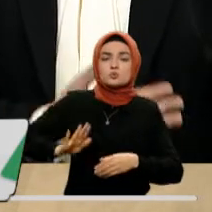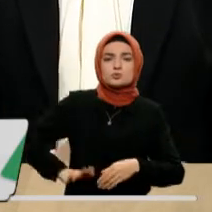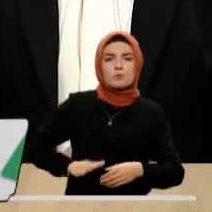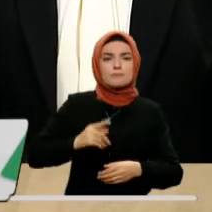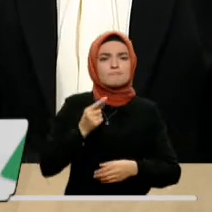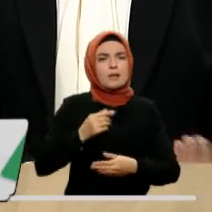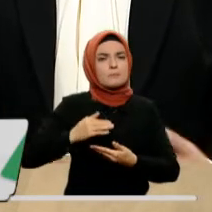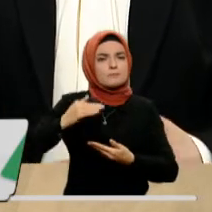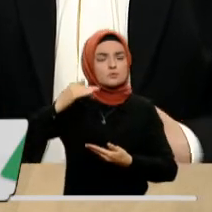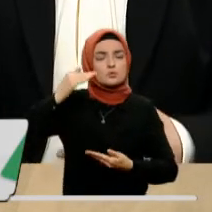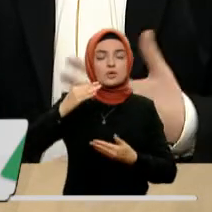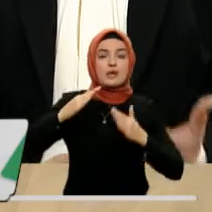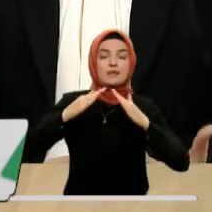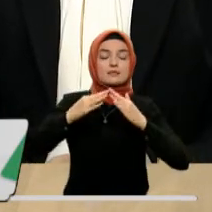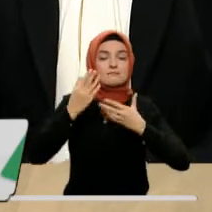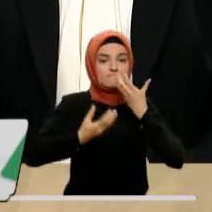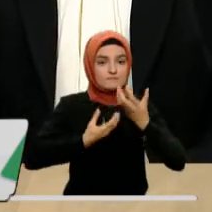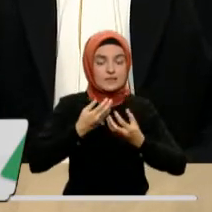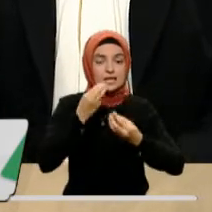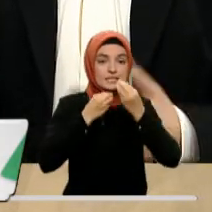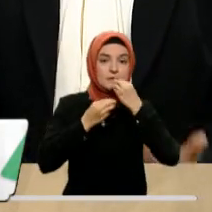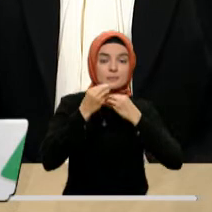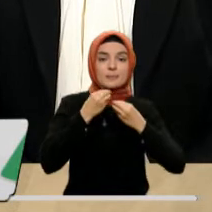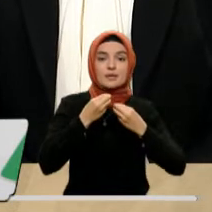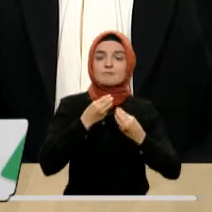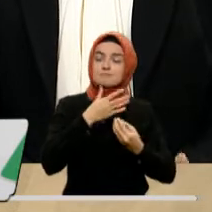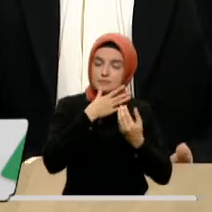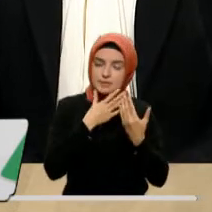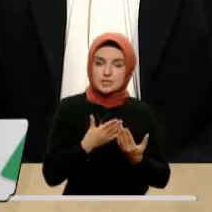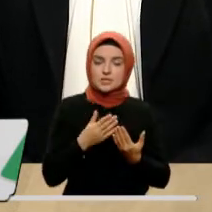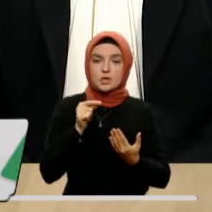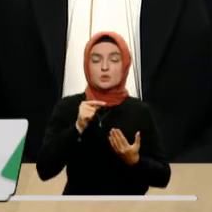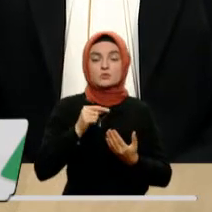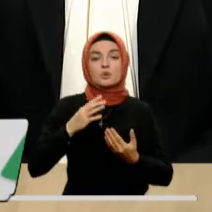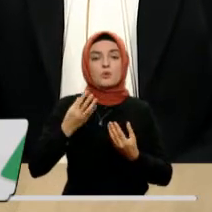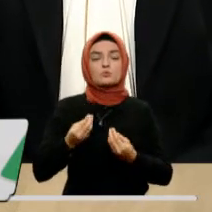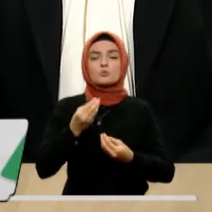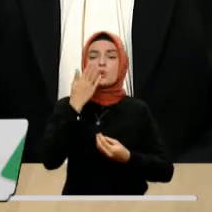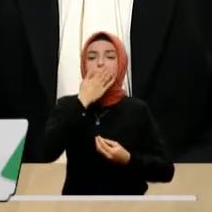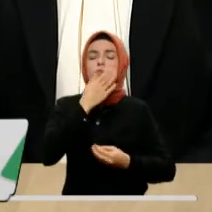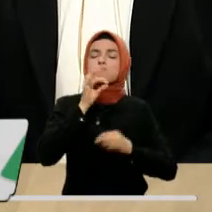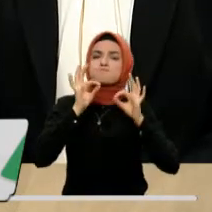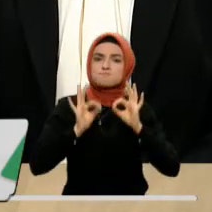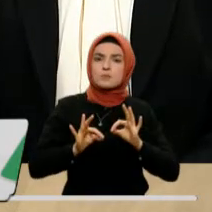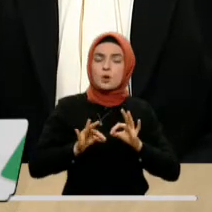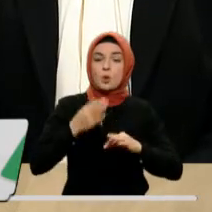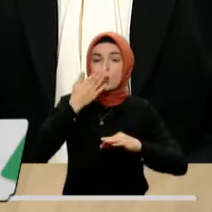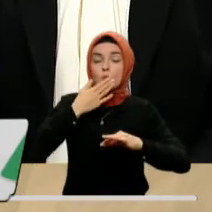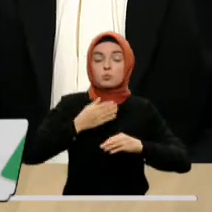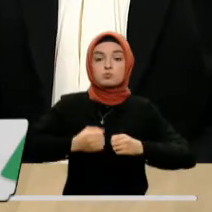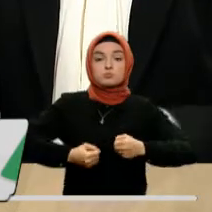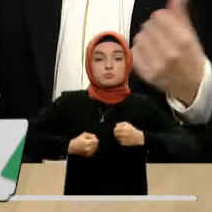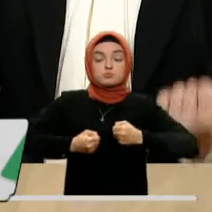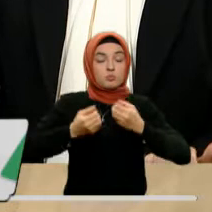Evde pişen yemeklerle damak tadı yine şekillenecek. Ama şu da olabilir. Mesela çocuk okula başlar. Okulda kilo almaya başlar.